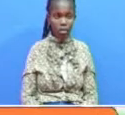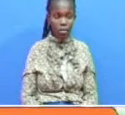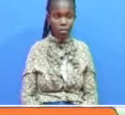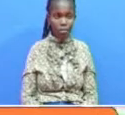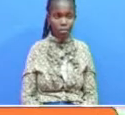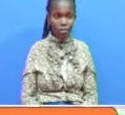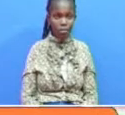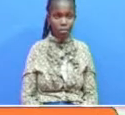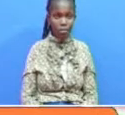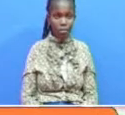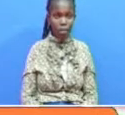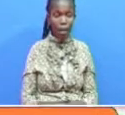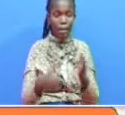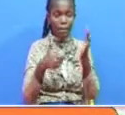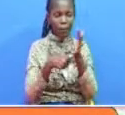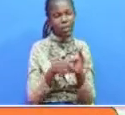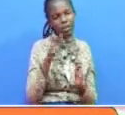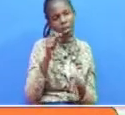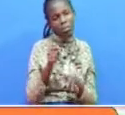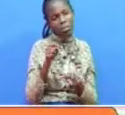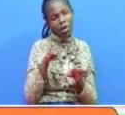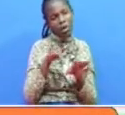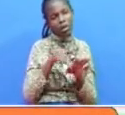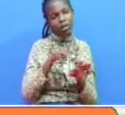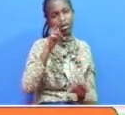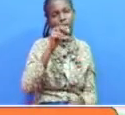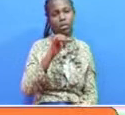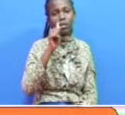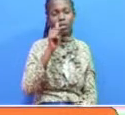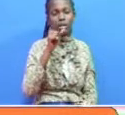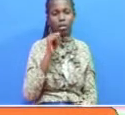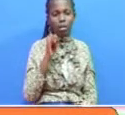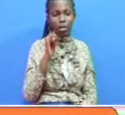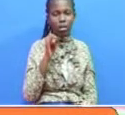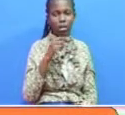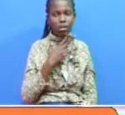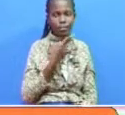Kwa vile tumekuwa na shida kidogo upande wa Nyali, ilibidi